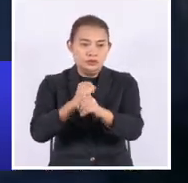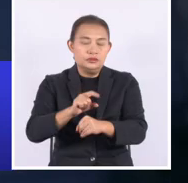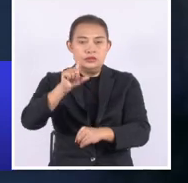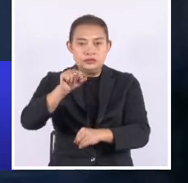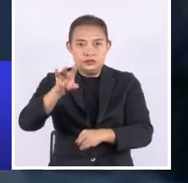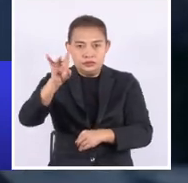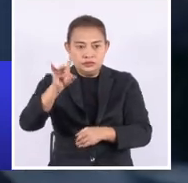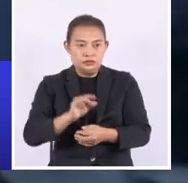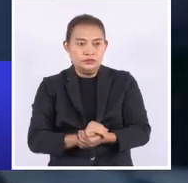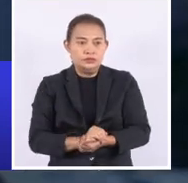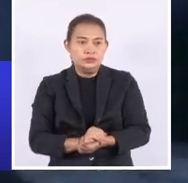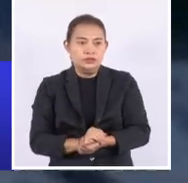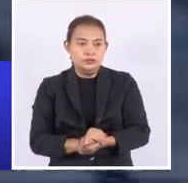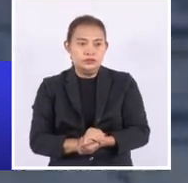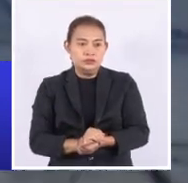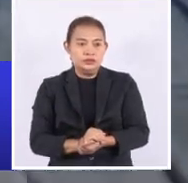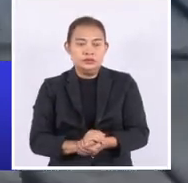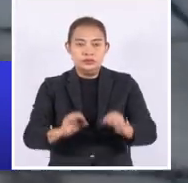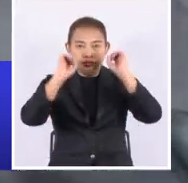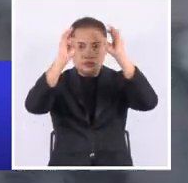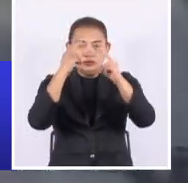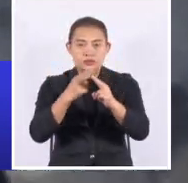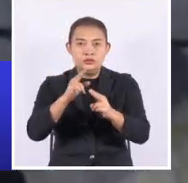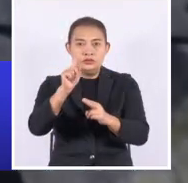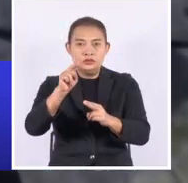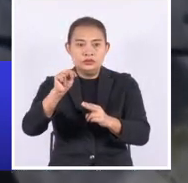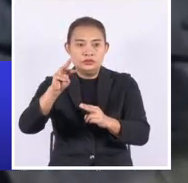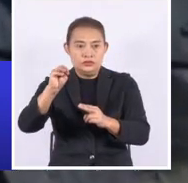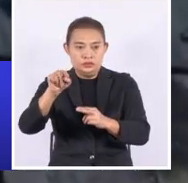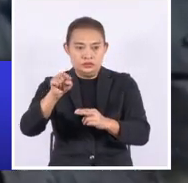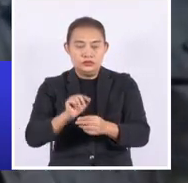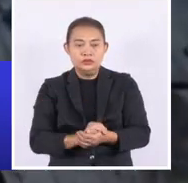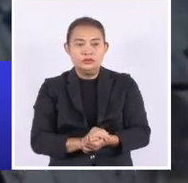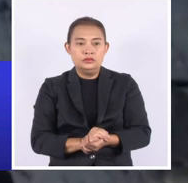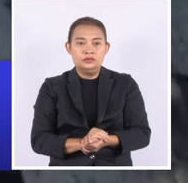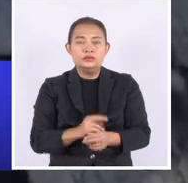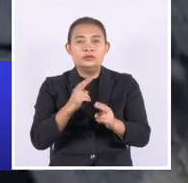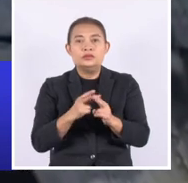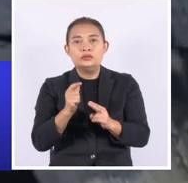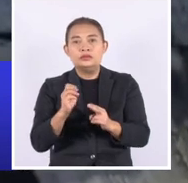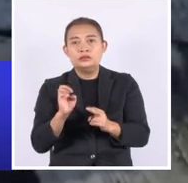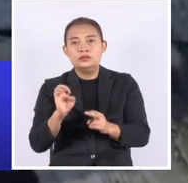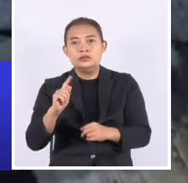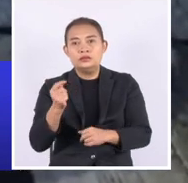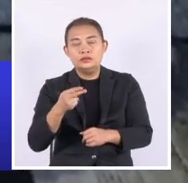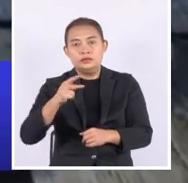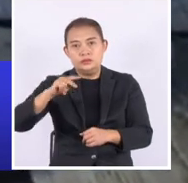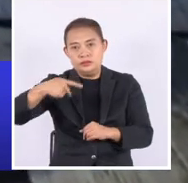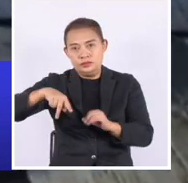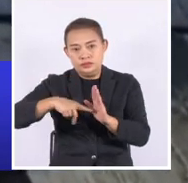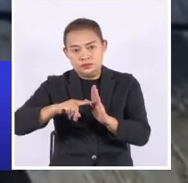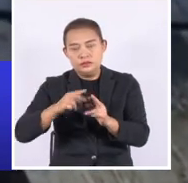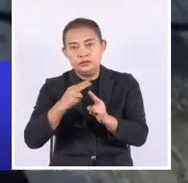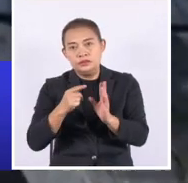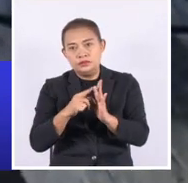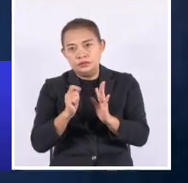ปีหรือที่เรียกกันว่าครูขนมเทียนอีกคนหนึ่งที่ร่วมเป็นเจ้าภาพคุณอิทธิพัฒน์บูรณกิจพาณิชย์หรือเอกบ